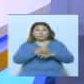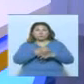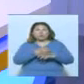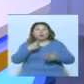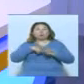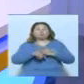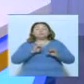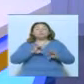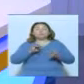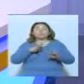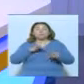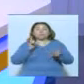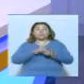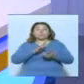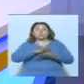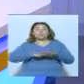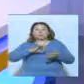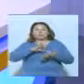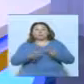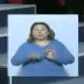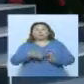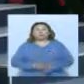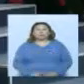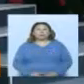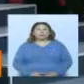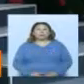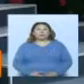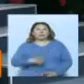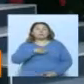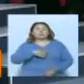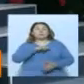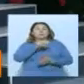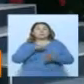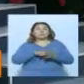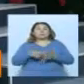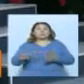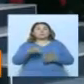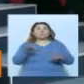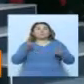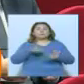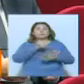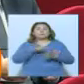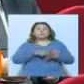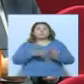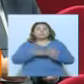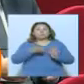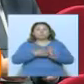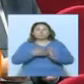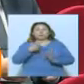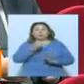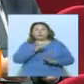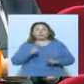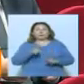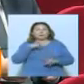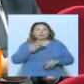О чем еще говорили на встрече, расскажем далее. Одним из самых актуальных для региона остается вопрос дефицита жиженного нефтяного газа.